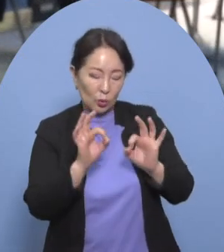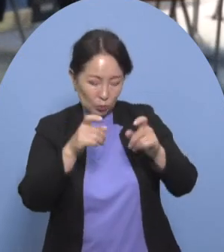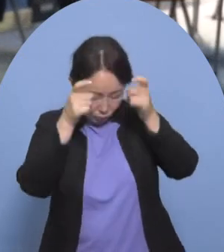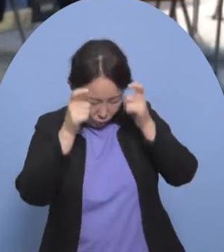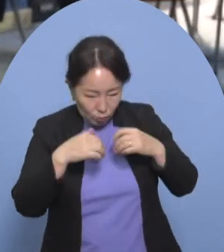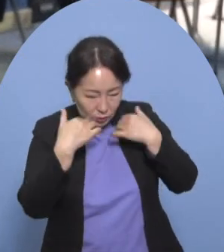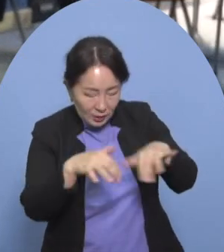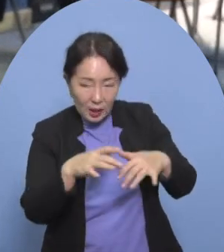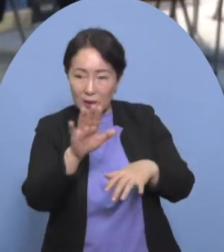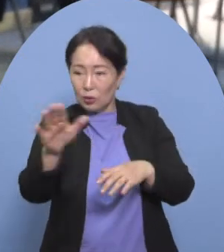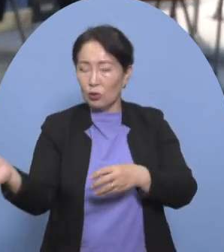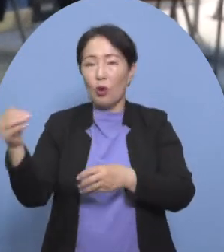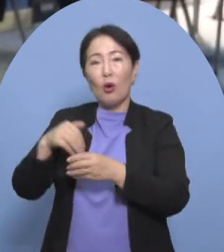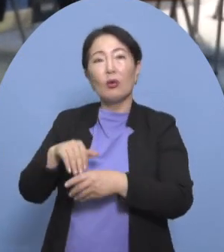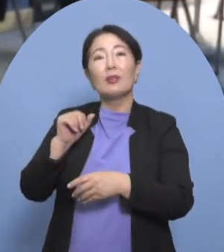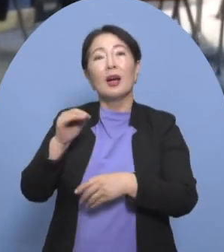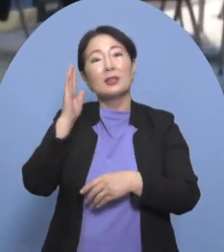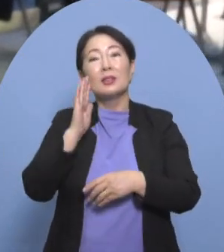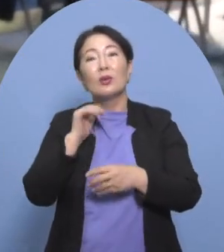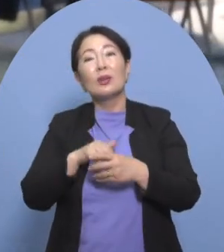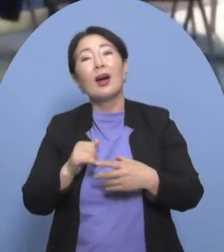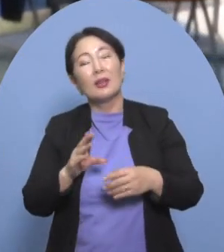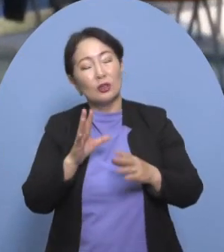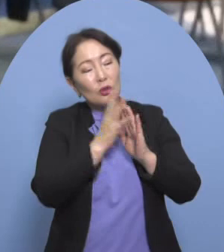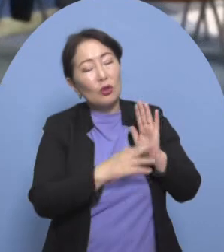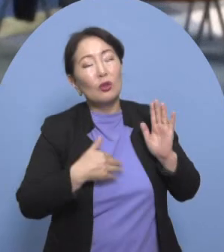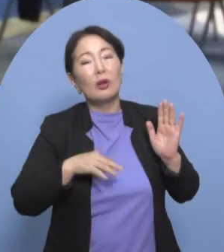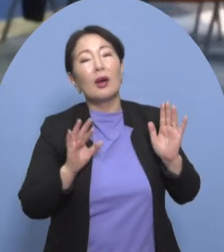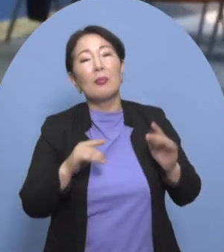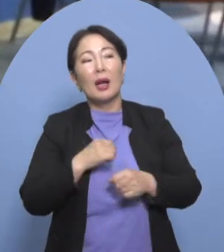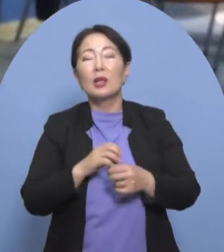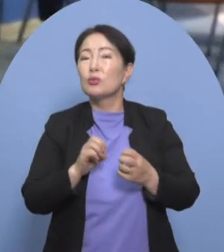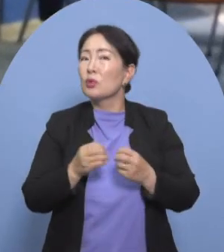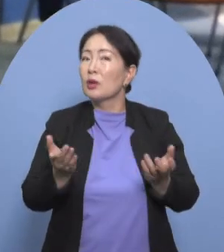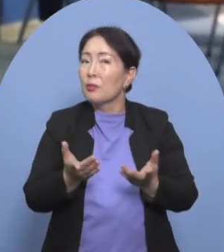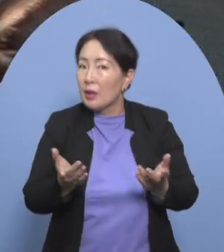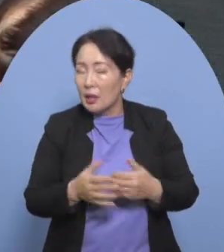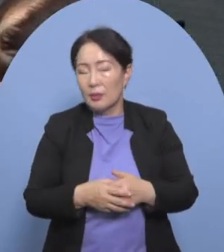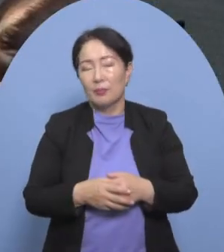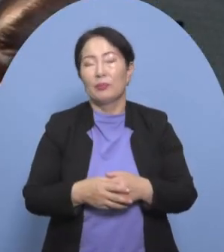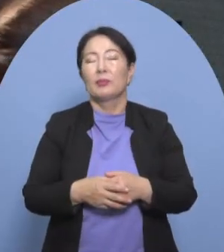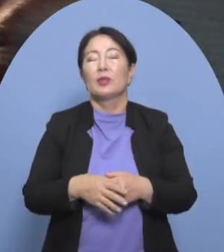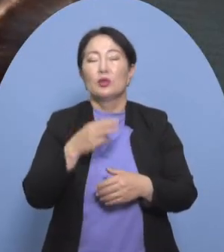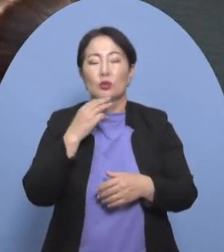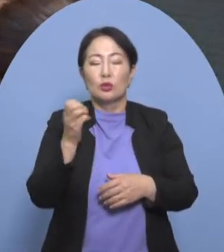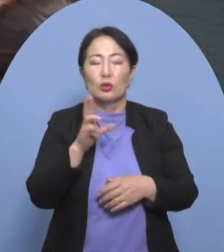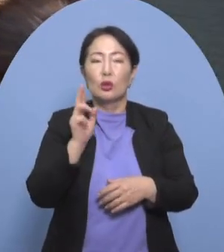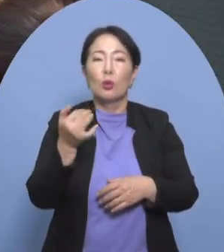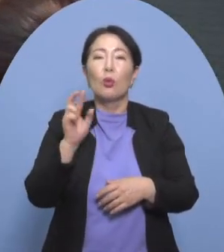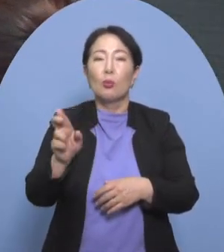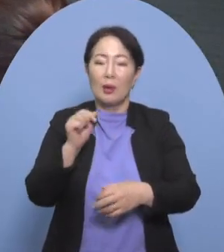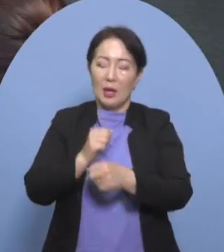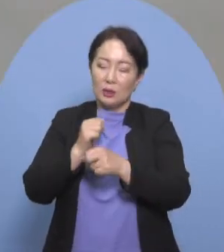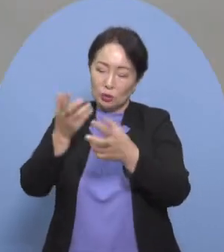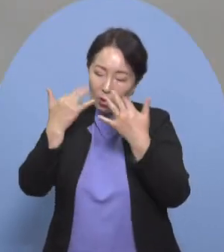хүмүүжүүлэхэд хэрхэн оролцох вэ? Хүүхдээ яаж хүмүүжүүлэхээ ямар нөлөөллийн одоо арга хэмжээ авах вэ? Тэ шударга ёсны клубын үйл